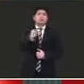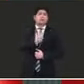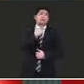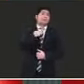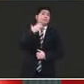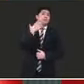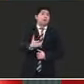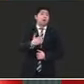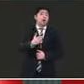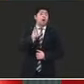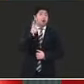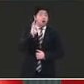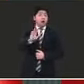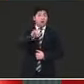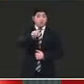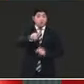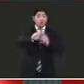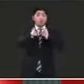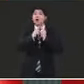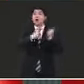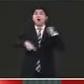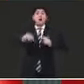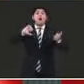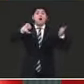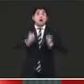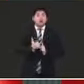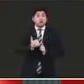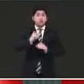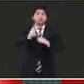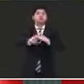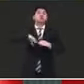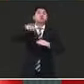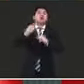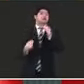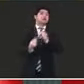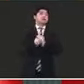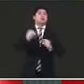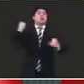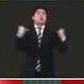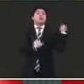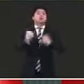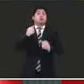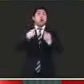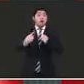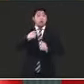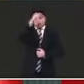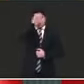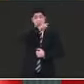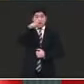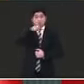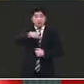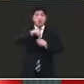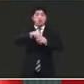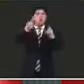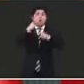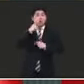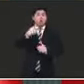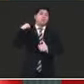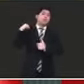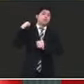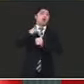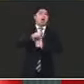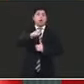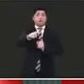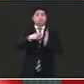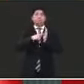Nitekim her küresel kriz ve ardından yaşanan tartışma Türkiye'nin bu vasfını bir kez daha